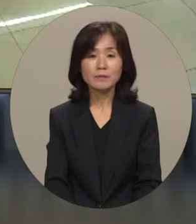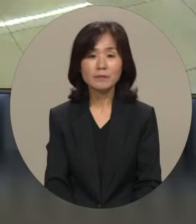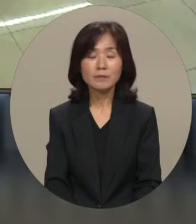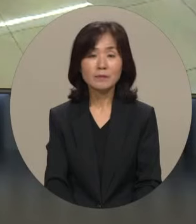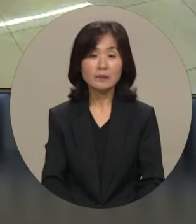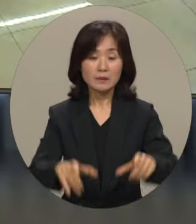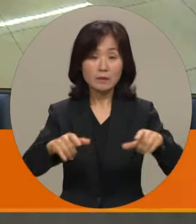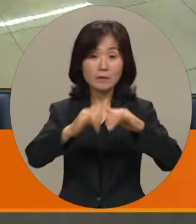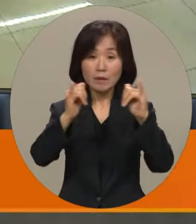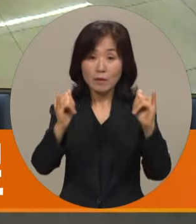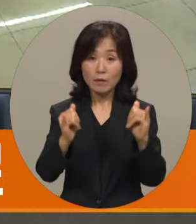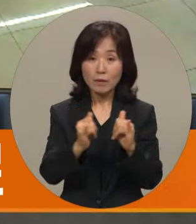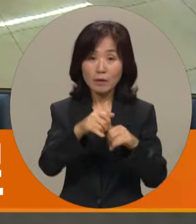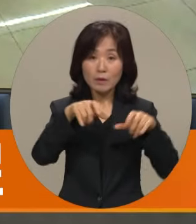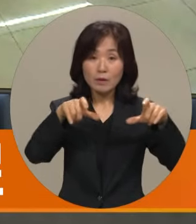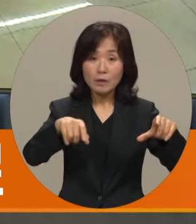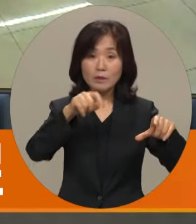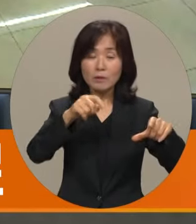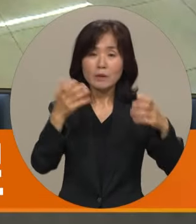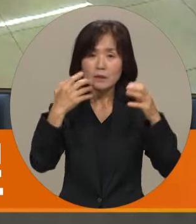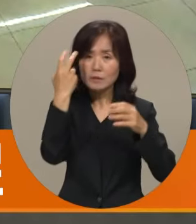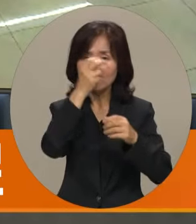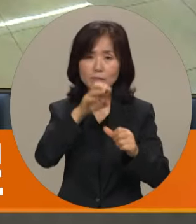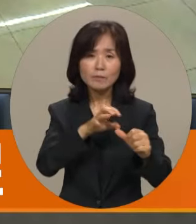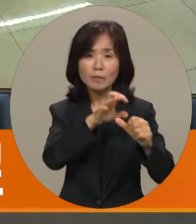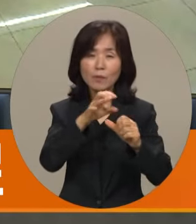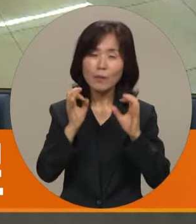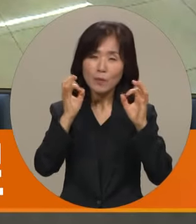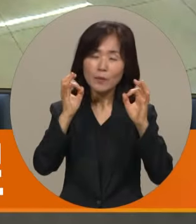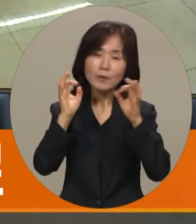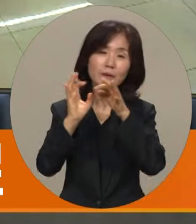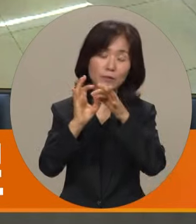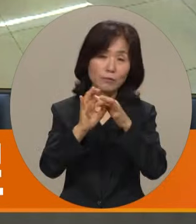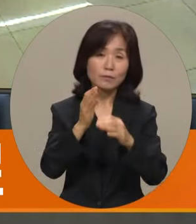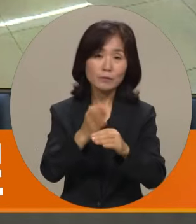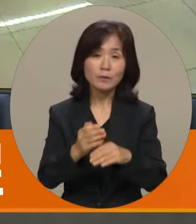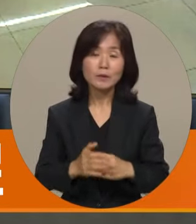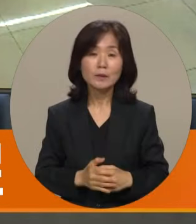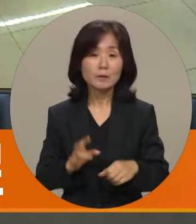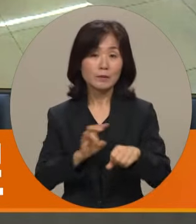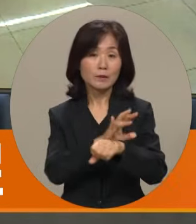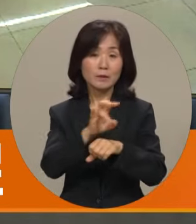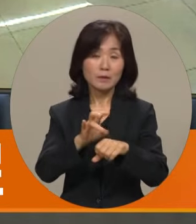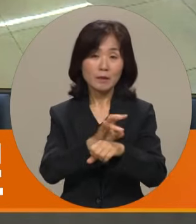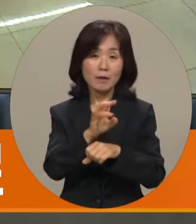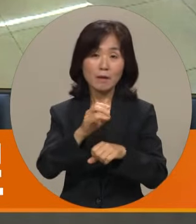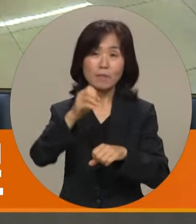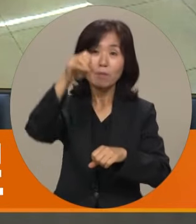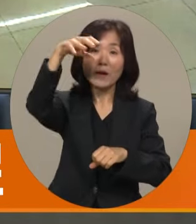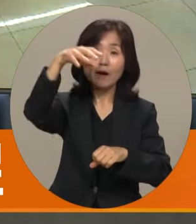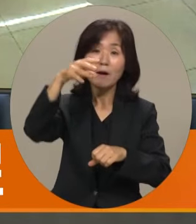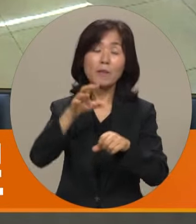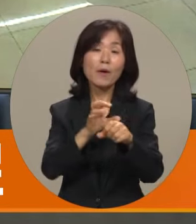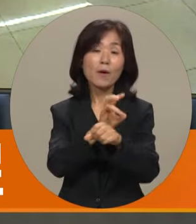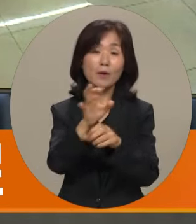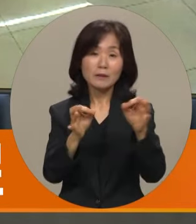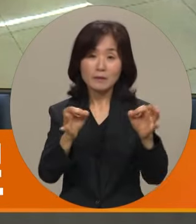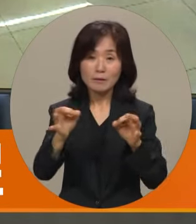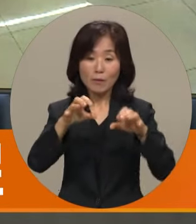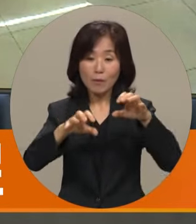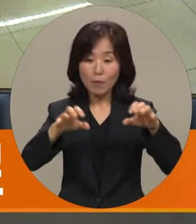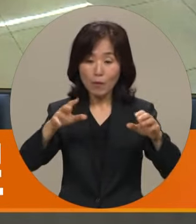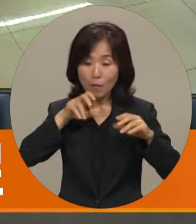네, 지역 사회에서도 아이들을 지키기 위한 노력이 이어지고 있습니다. 24시간 불이 켜진 편의점은